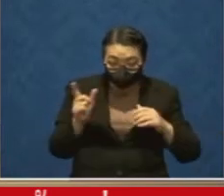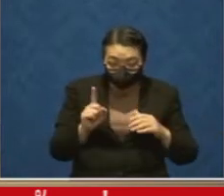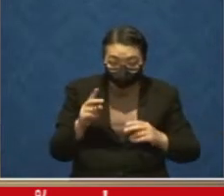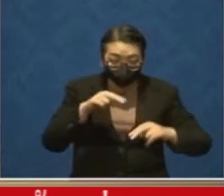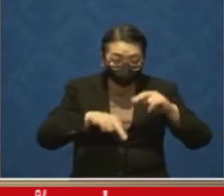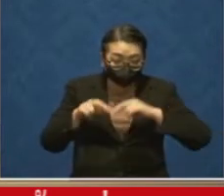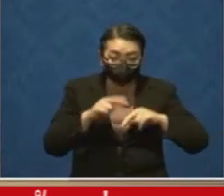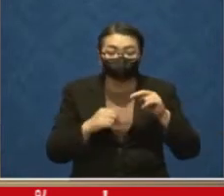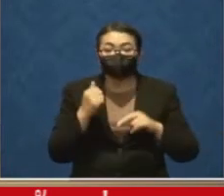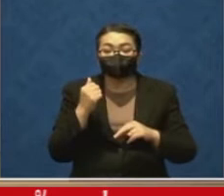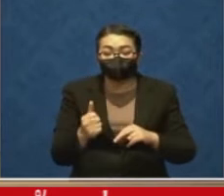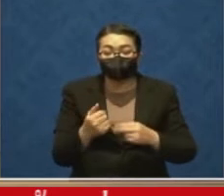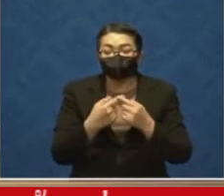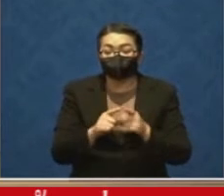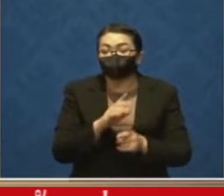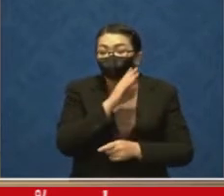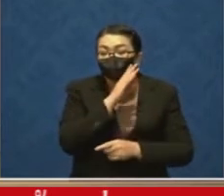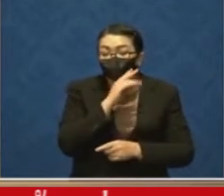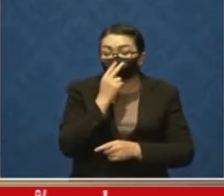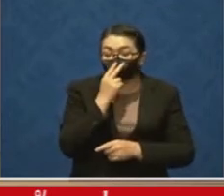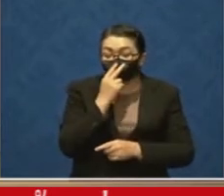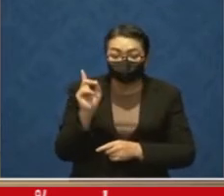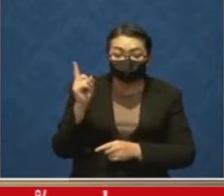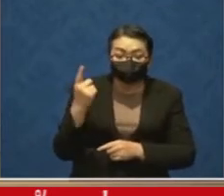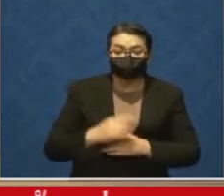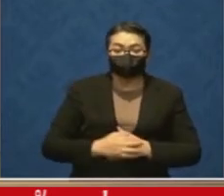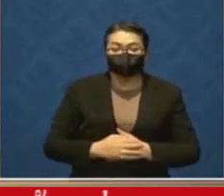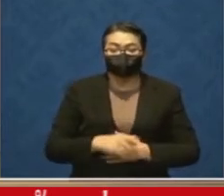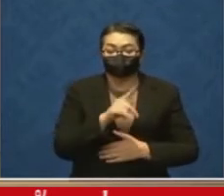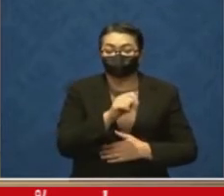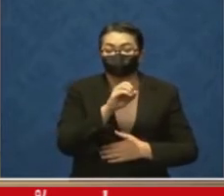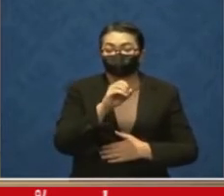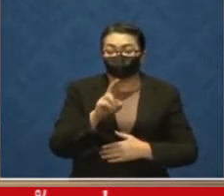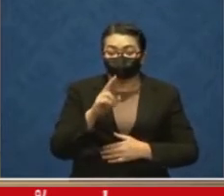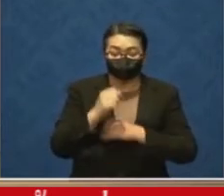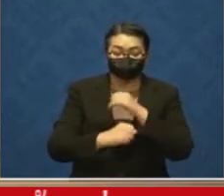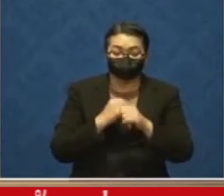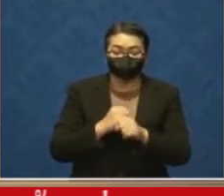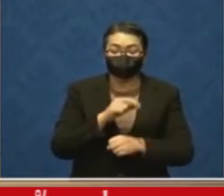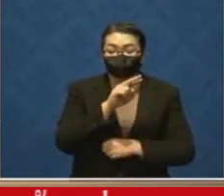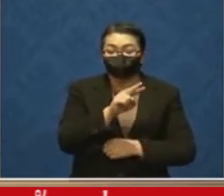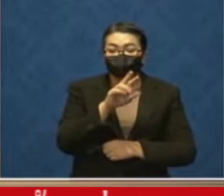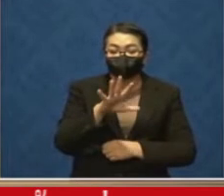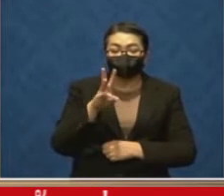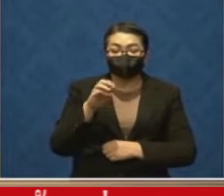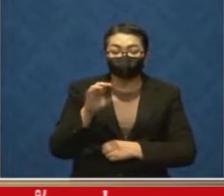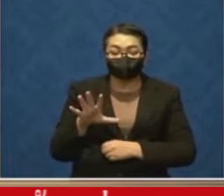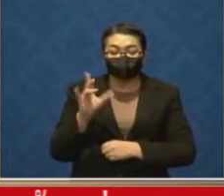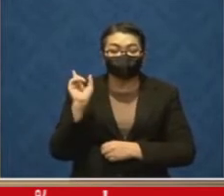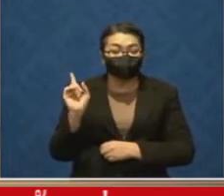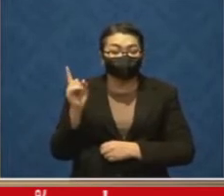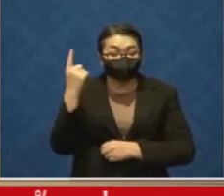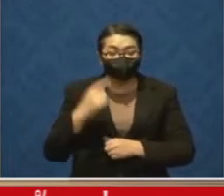ะสามารถตรจสอบได้แต่ท่พวลองดูอกอันะครับEOR ของปี 2,565